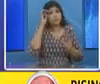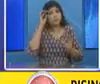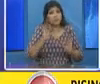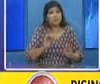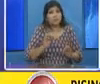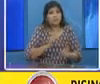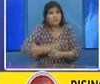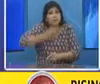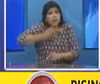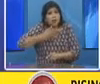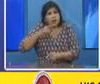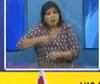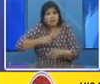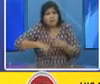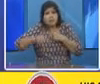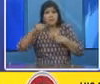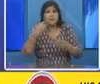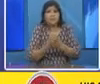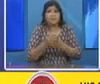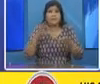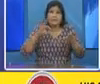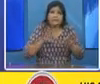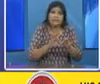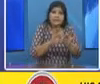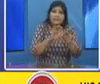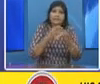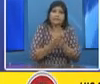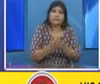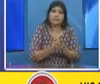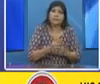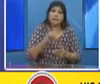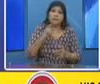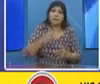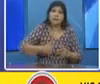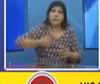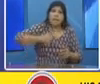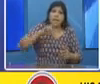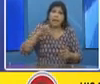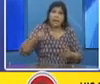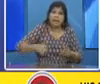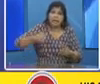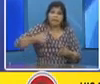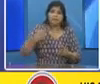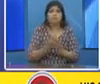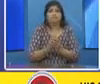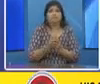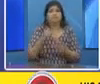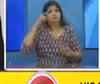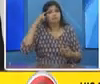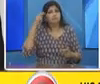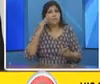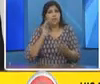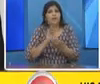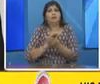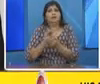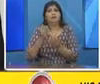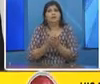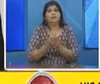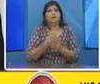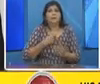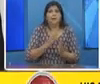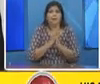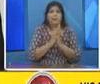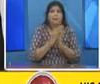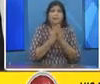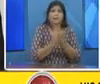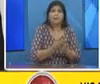सीखने की उनकी प्रवृत्ति और इन सब के साथ उनके नेतृत्व की क्षमता सब कुछ स्मरणीय है। मेरा आग्रह